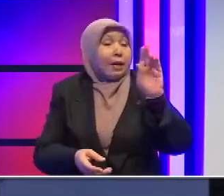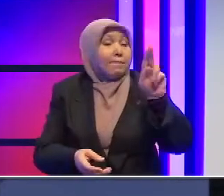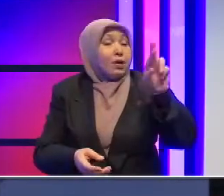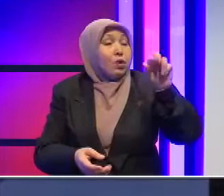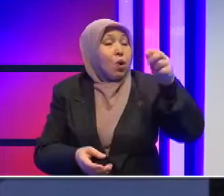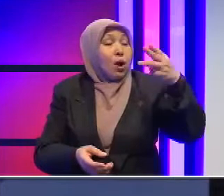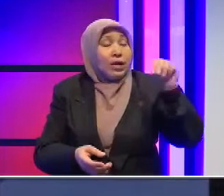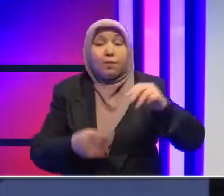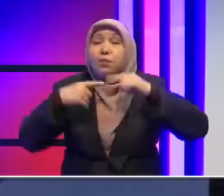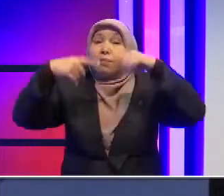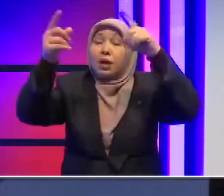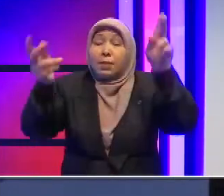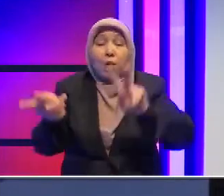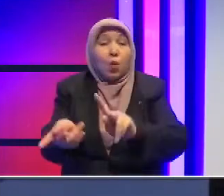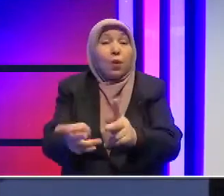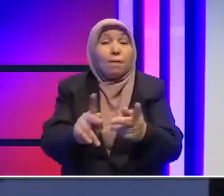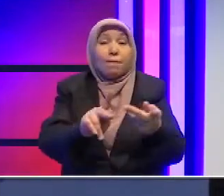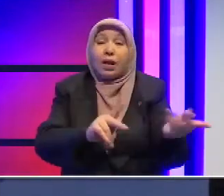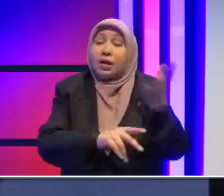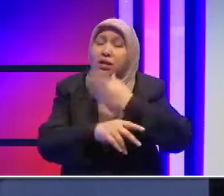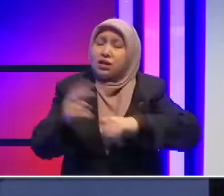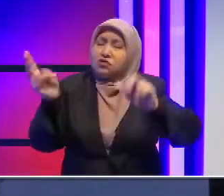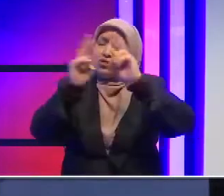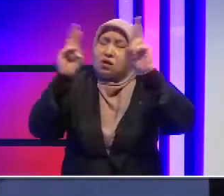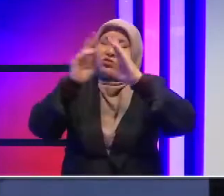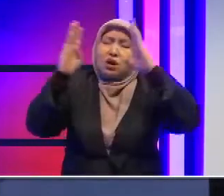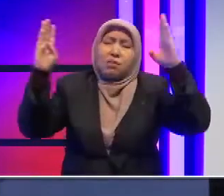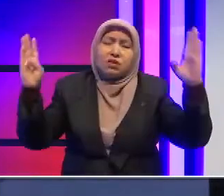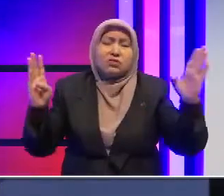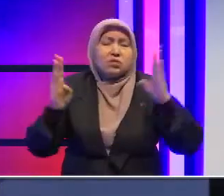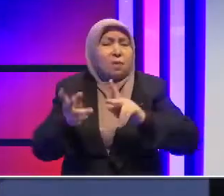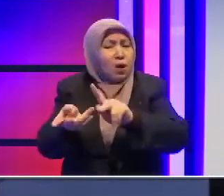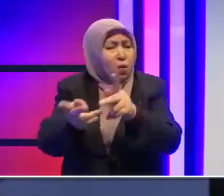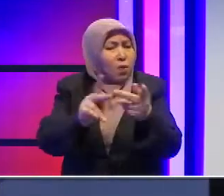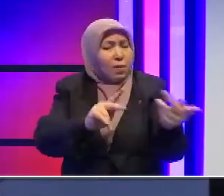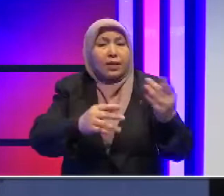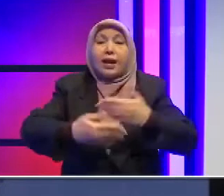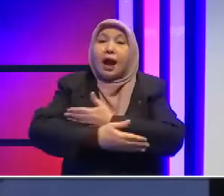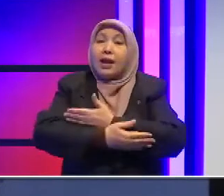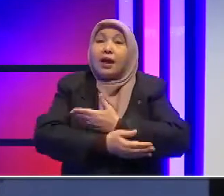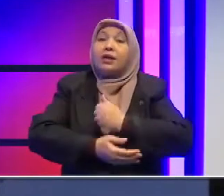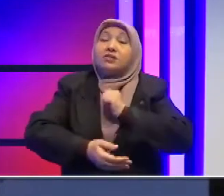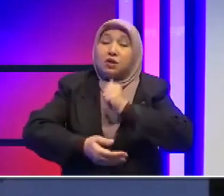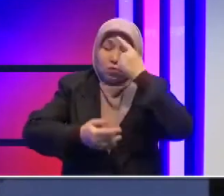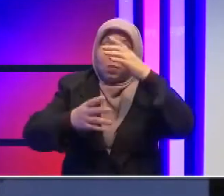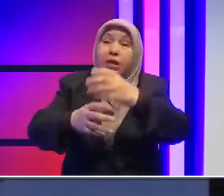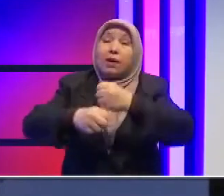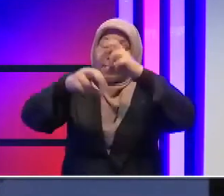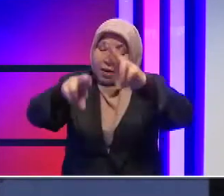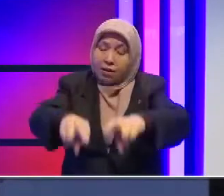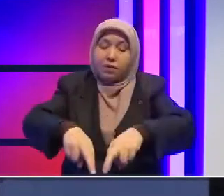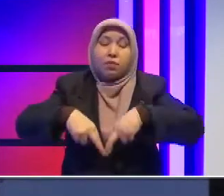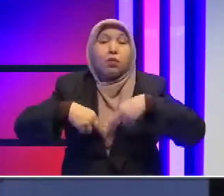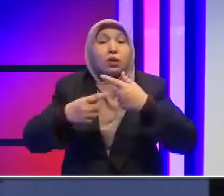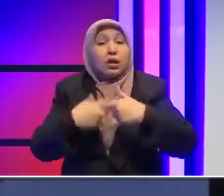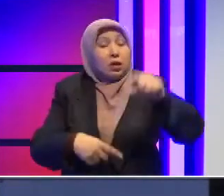yang terkenal dengan pengorbanannya yang sangat-sangat besar, yang mengorbankan anaknya demi untuk mendapatkan redha daripada